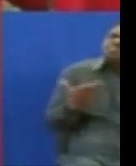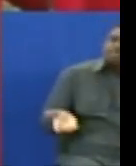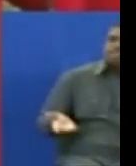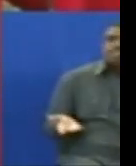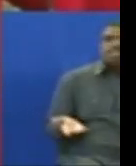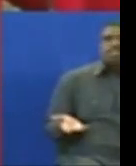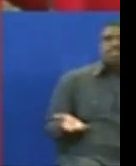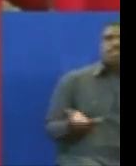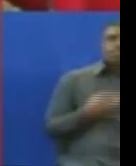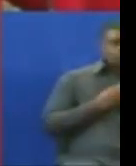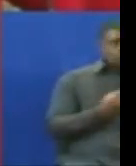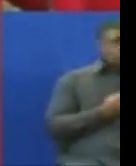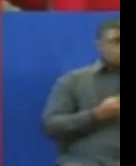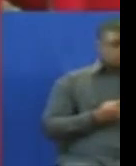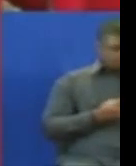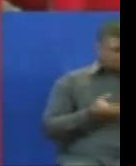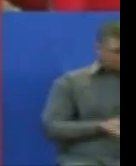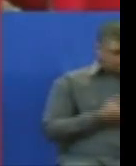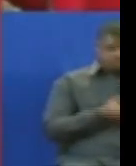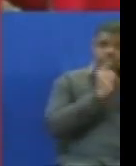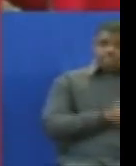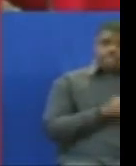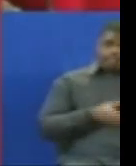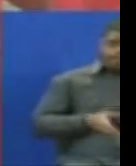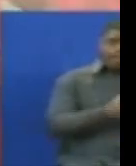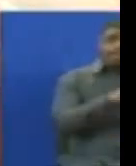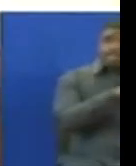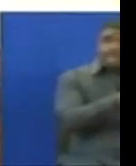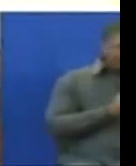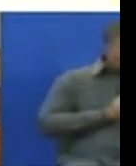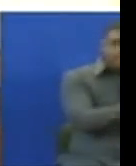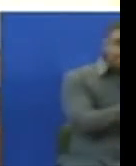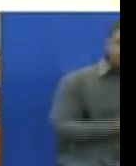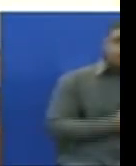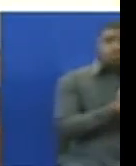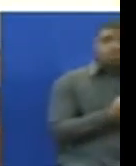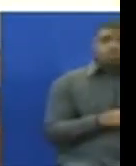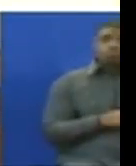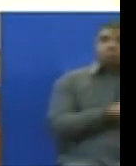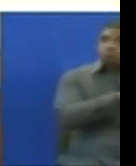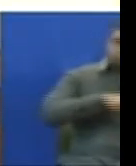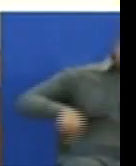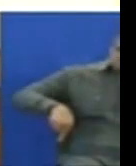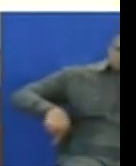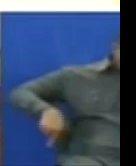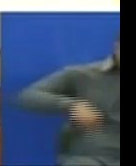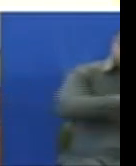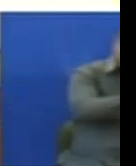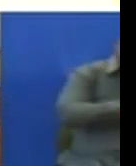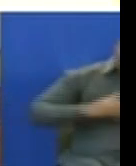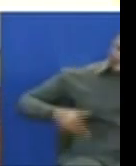Leo hivi tunavyozungumza Mheshimiwa Naibu Spika, barabara hii haipitiki kutoka Burungu kwenda Sanjaranda, haipitiki kutoka